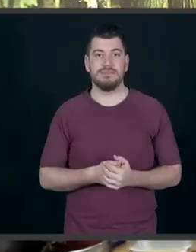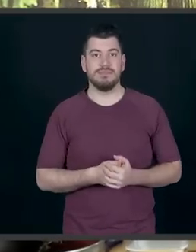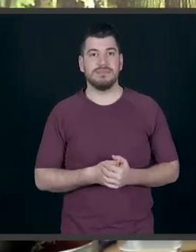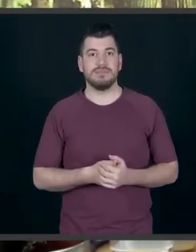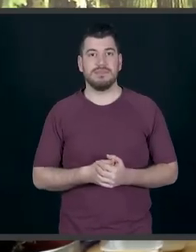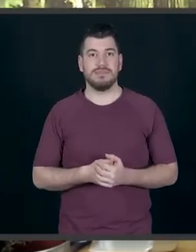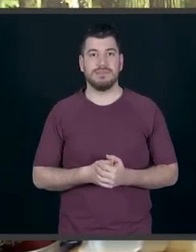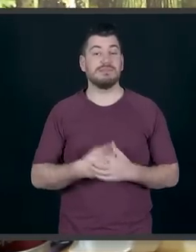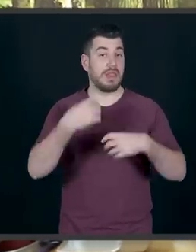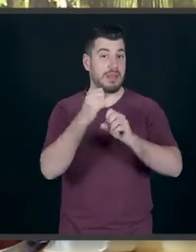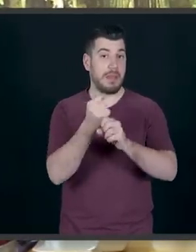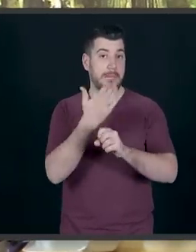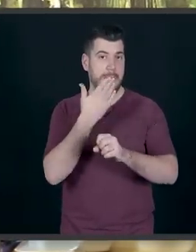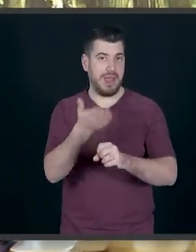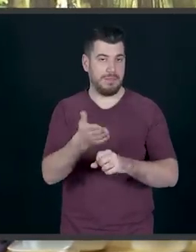Λίγο πιπέρι.